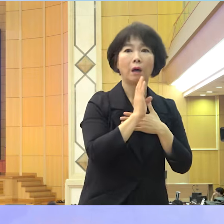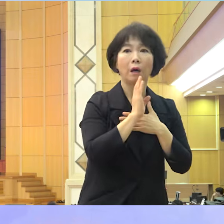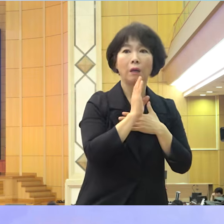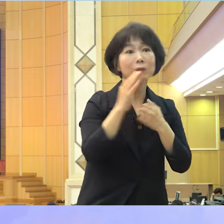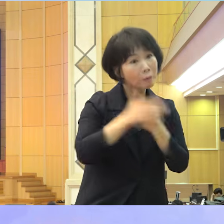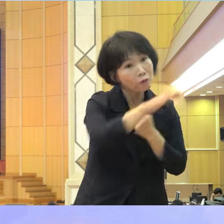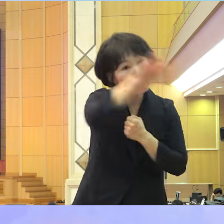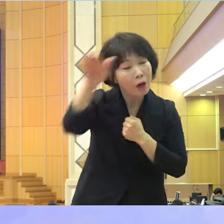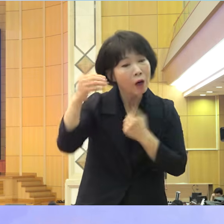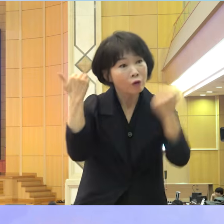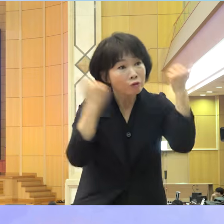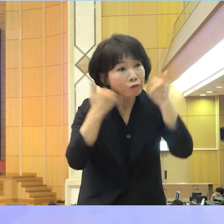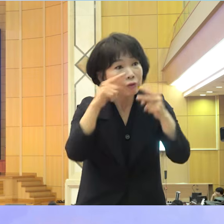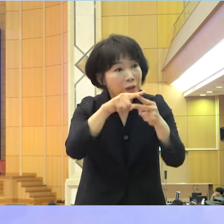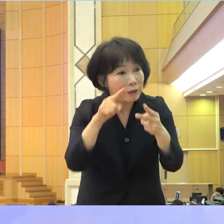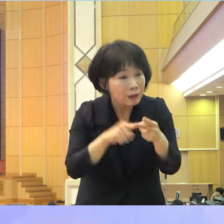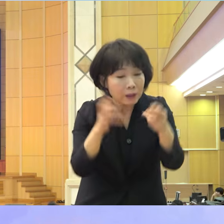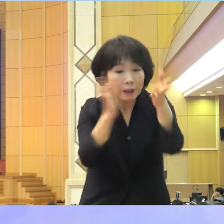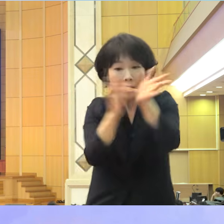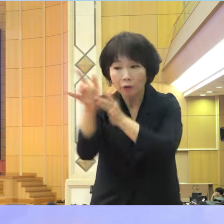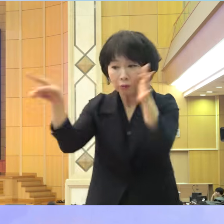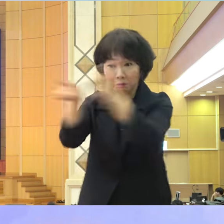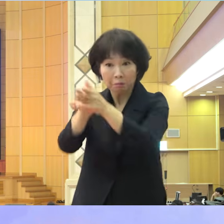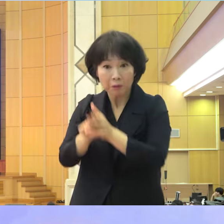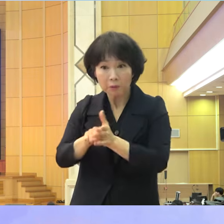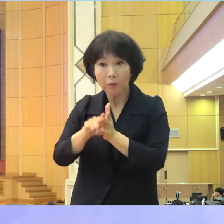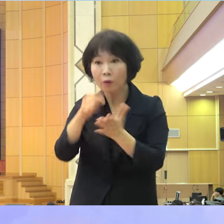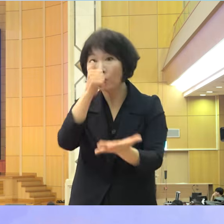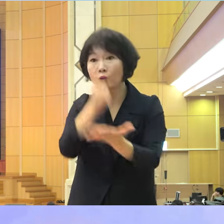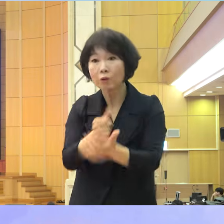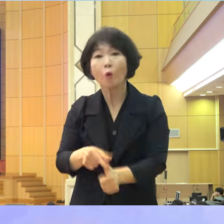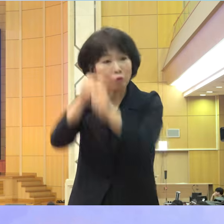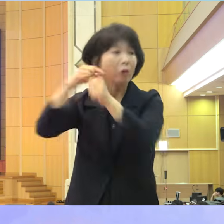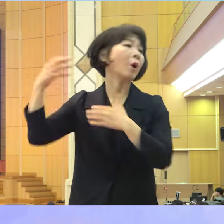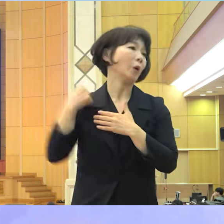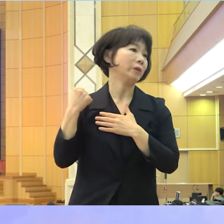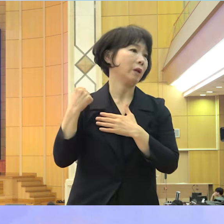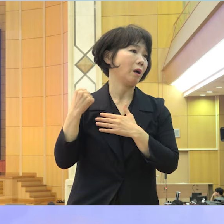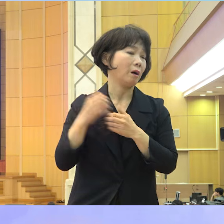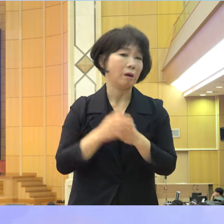누구는 예수 믿으면 구원이에요. 예수님 십자가에 달려서 고난 받으셨잖아요.